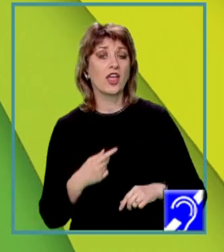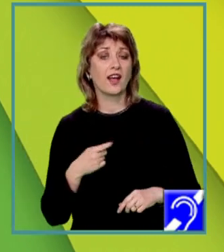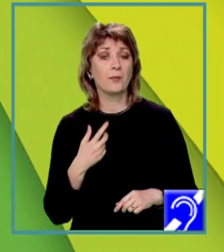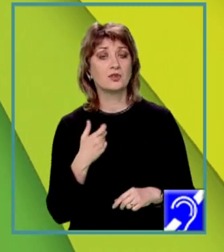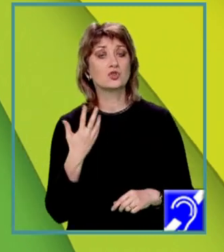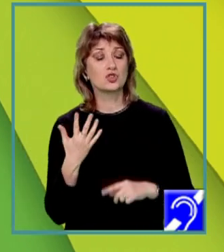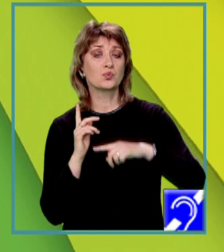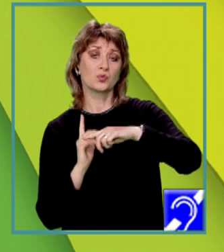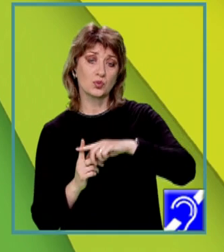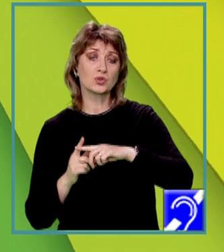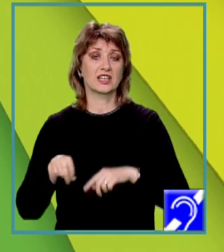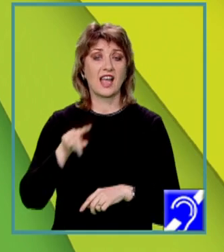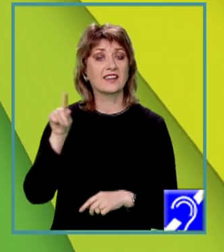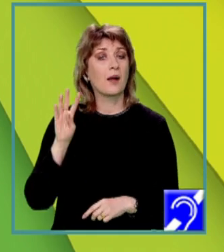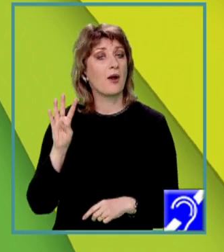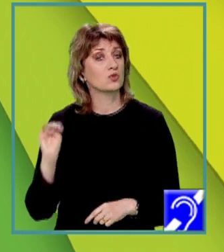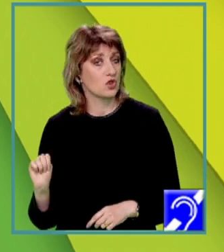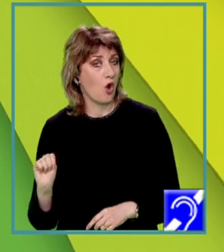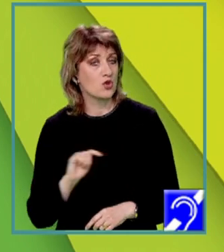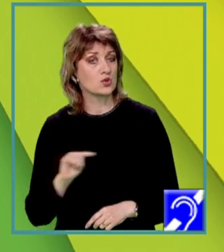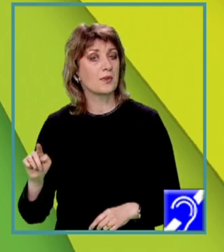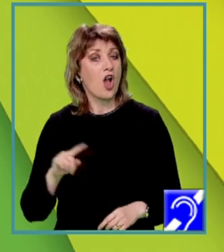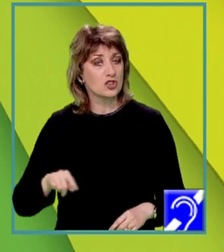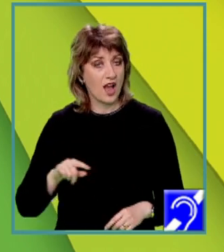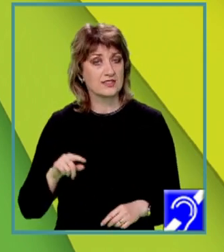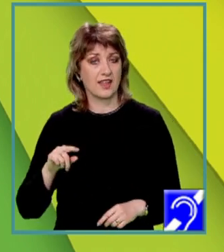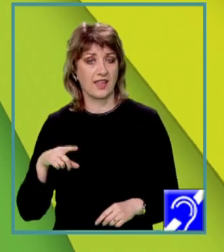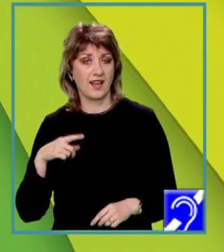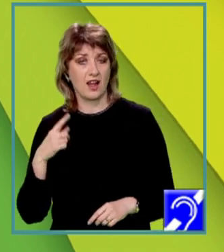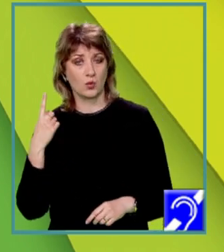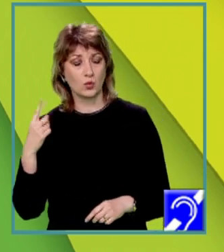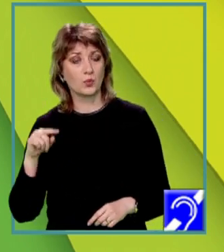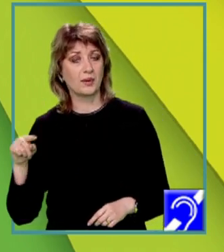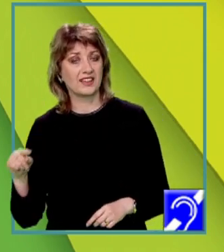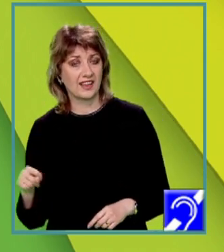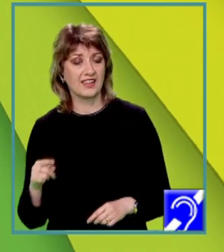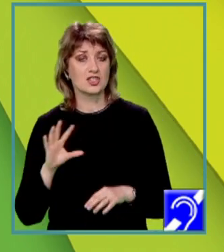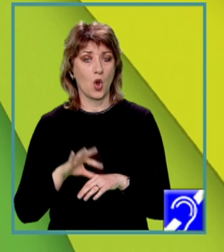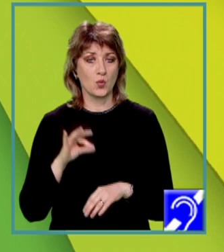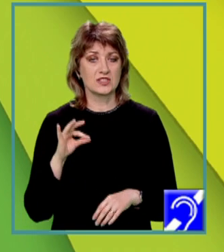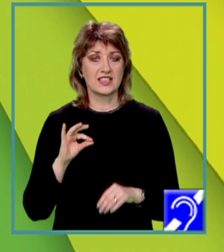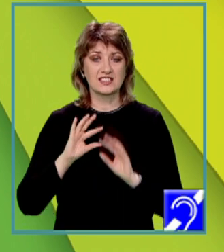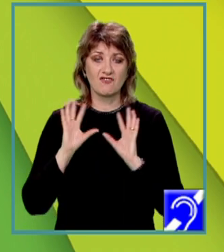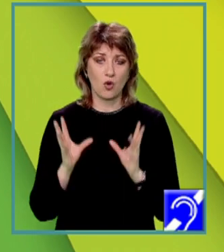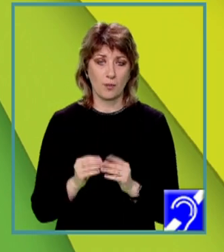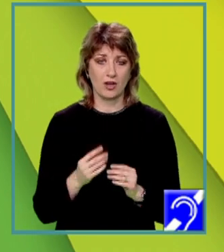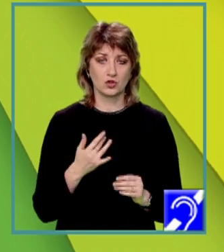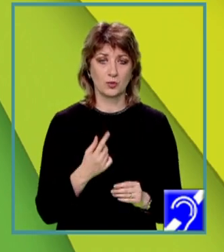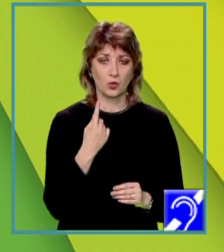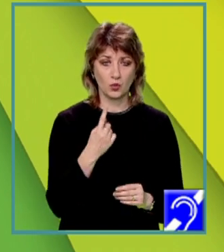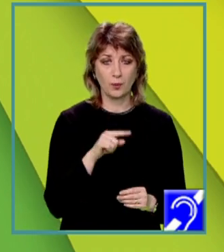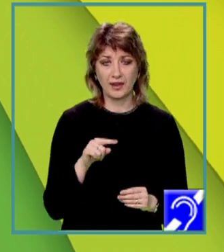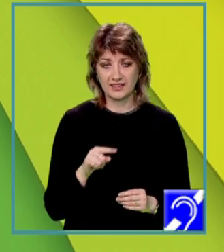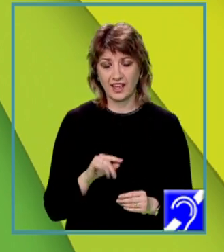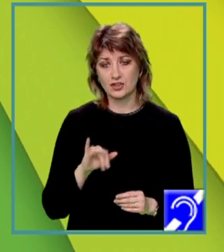5 plus radical din 49 pe șase Adică 1 pe 3 de soluția este formată din numerele 1 pe 3